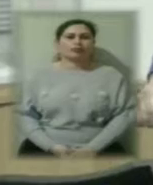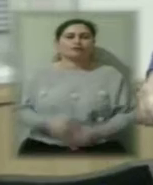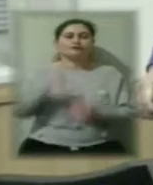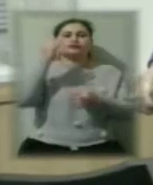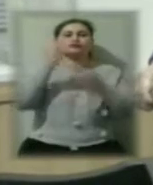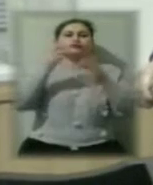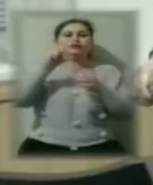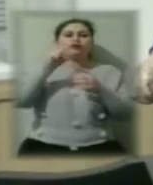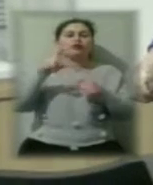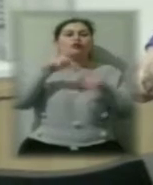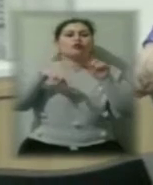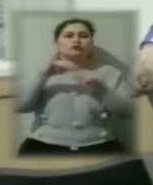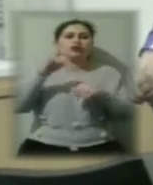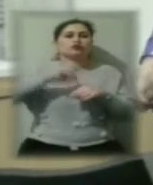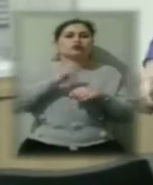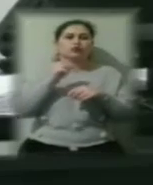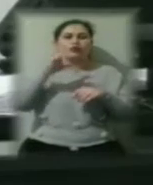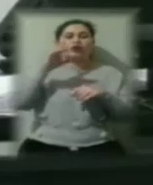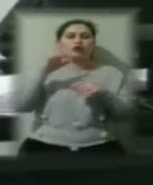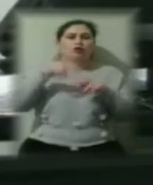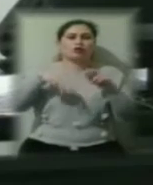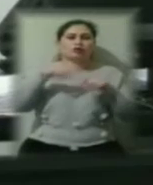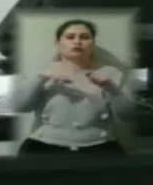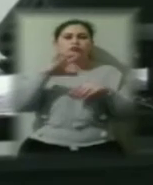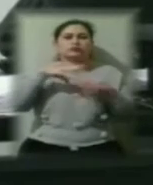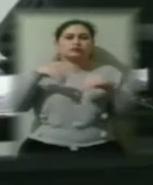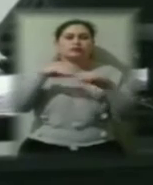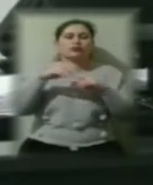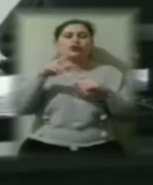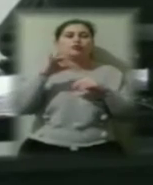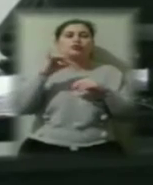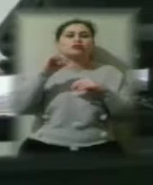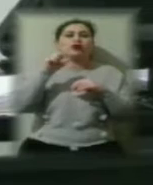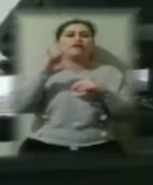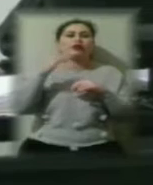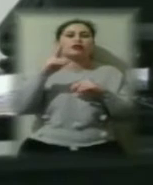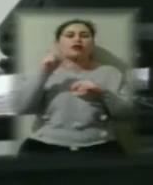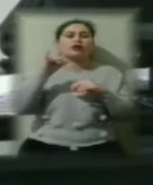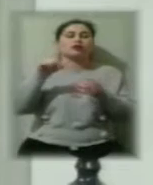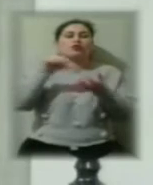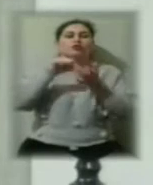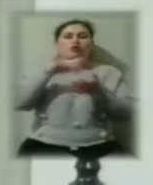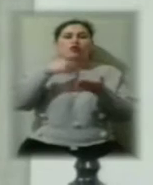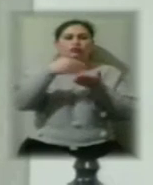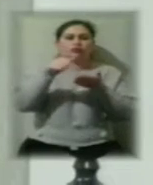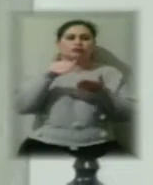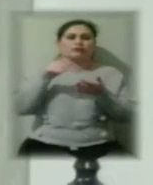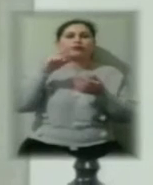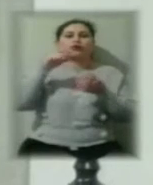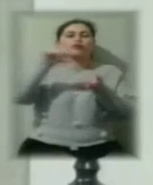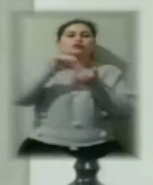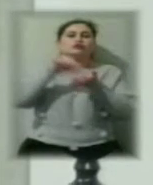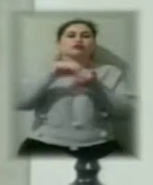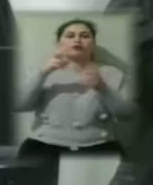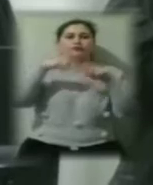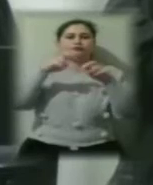і друзі загиблої родини. Підозрюваний Євген Калінін від участі у цьому засіданні відмовився. Присутність на розгляді